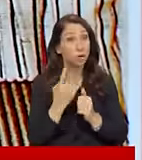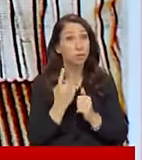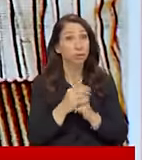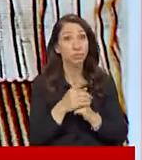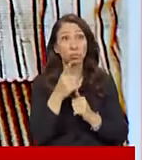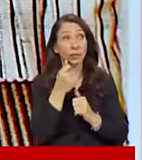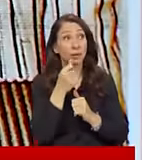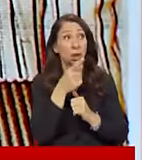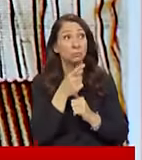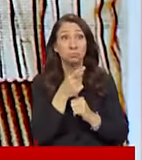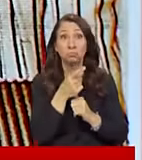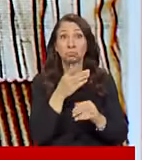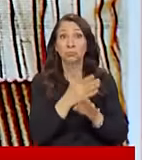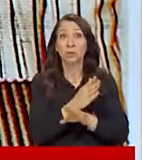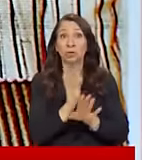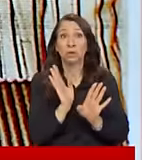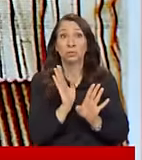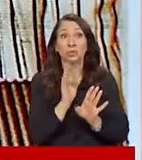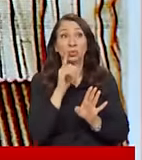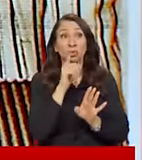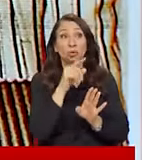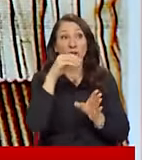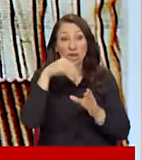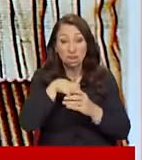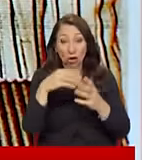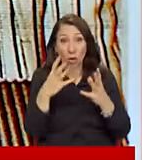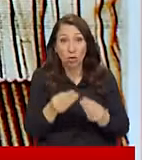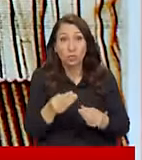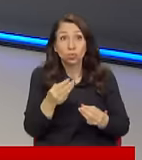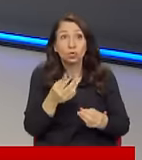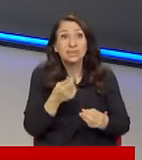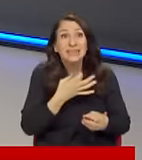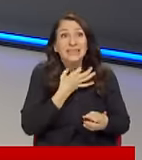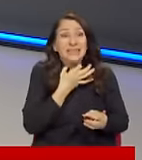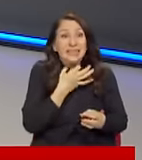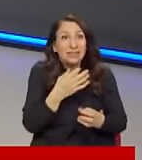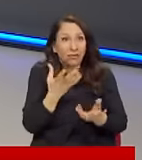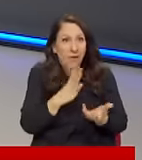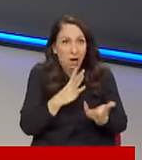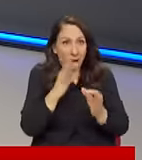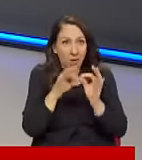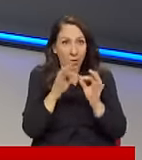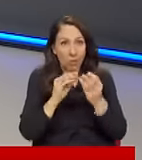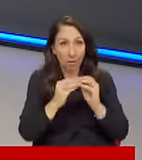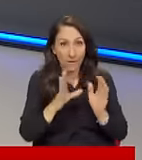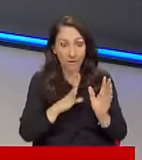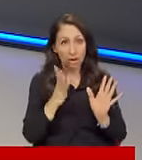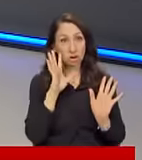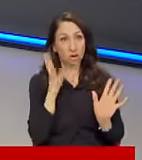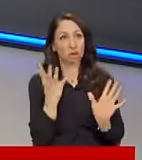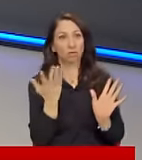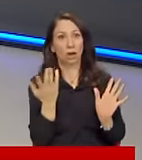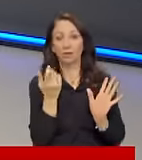bu rakamlar. Gerçekten hani şu içinde bulunduğumuz durumun tablonun içinde gerçekten